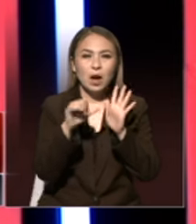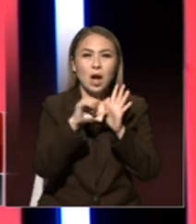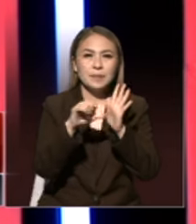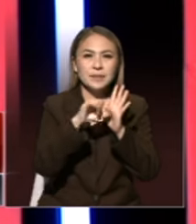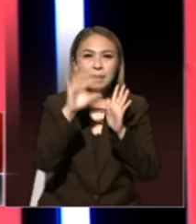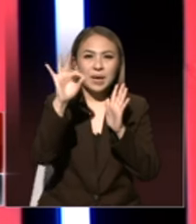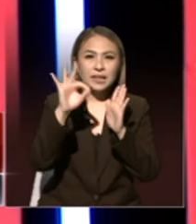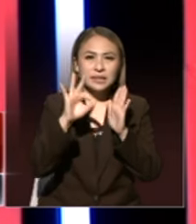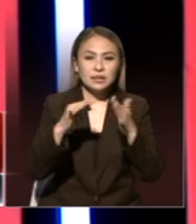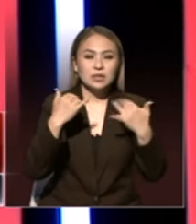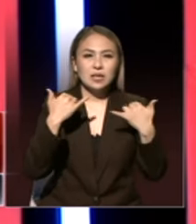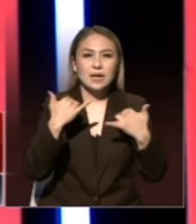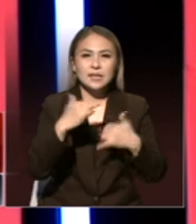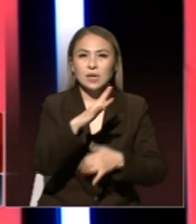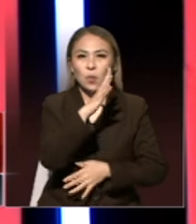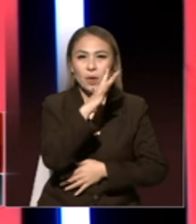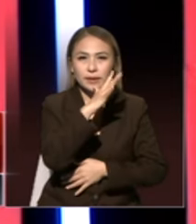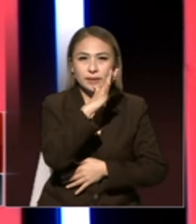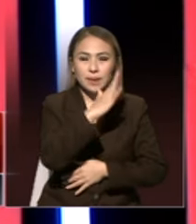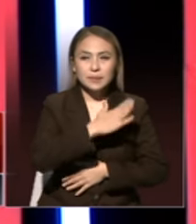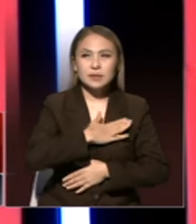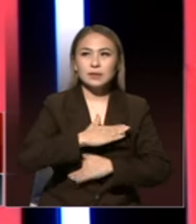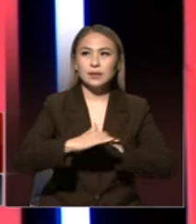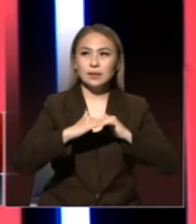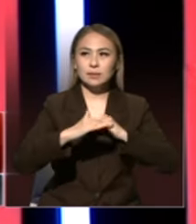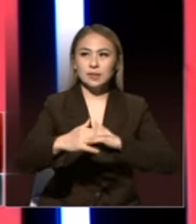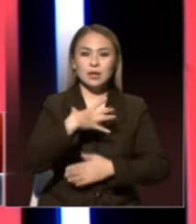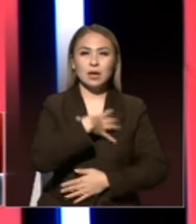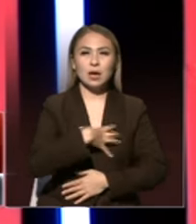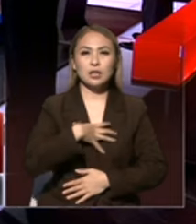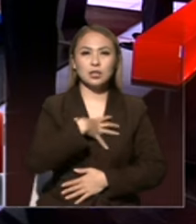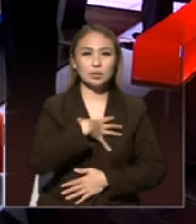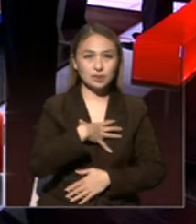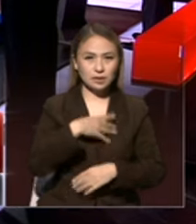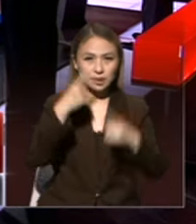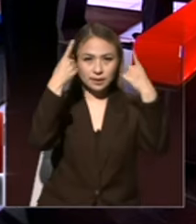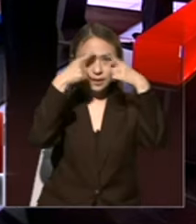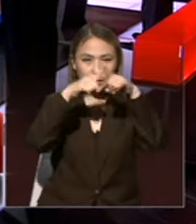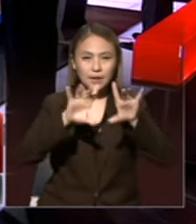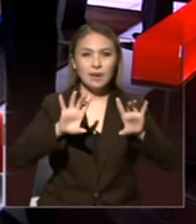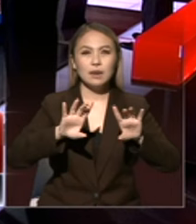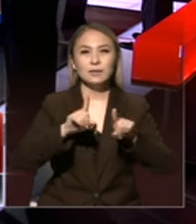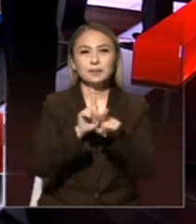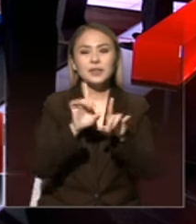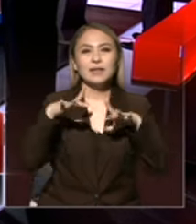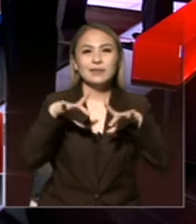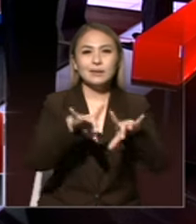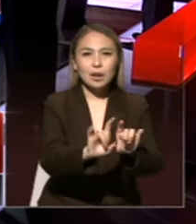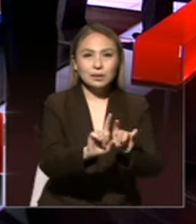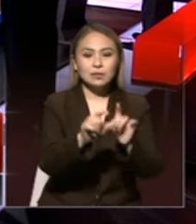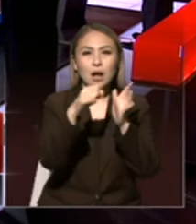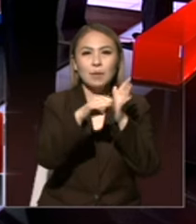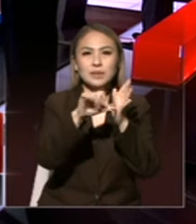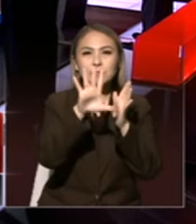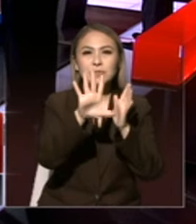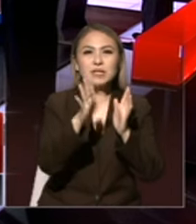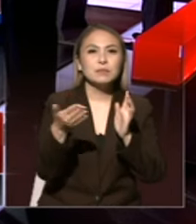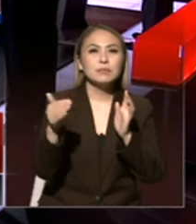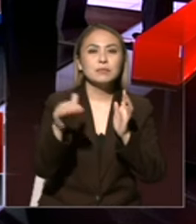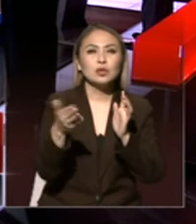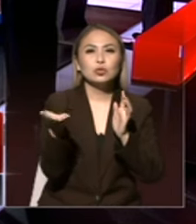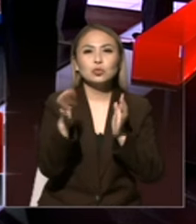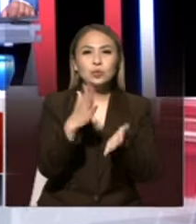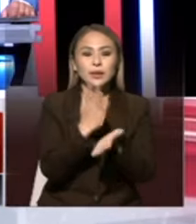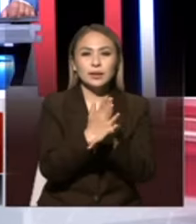60% құрайды екен. Дәл қазіргі уақытта елімізге ең қажетті техника бұл трактор мен комбайн. 65 мың трактор керек екен бізге.